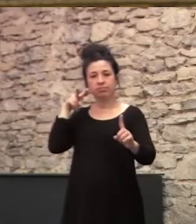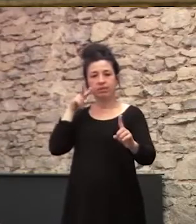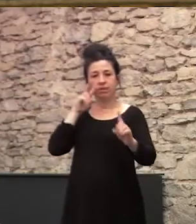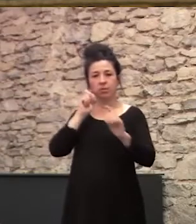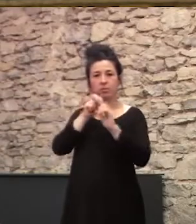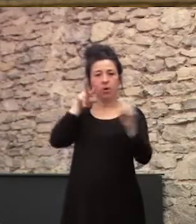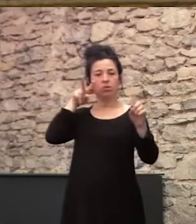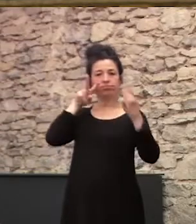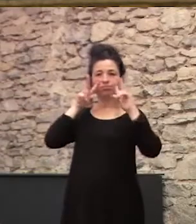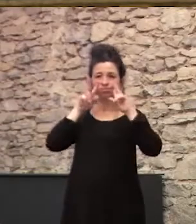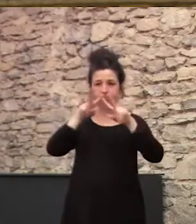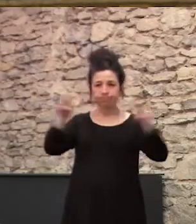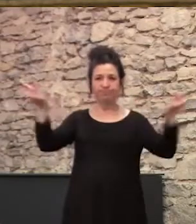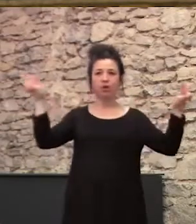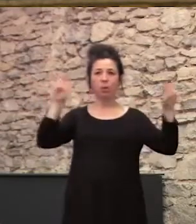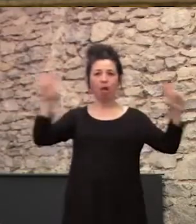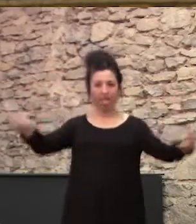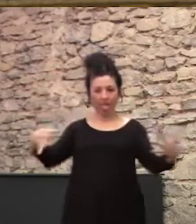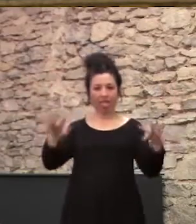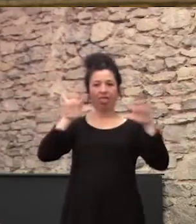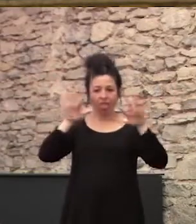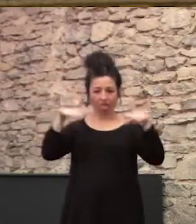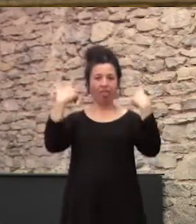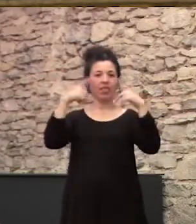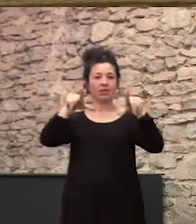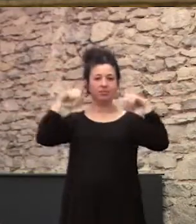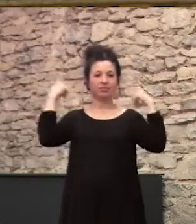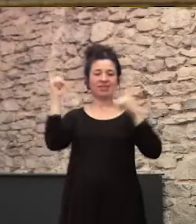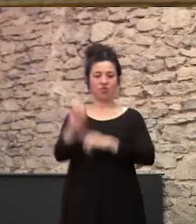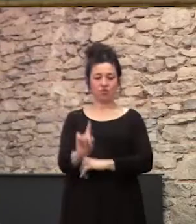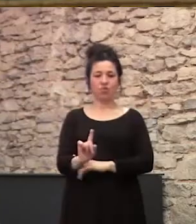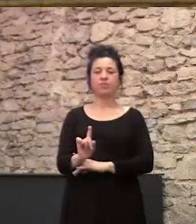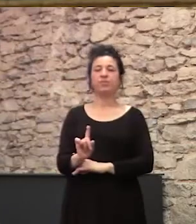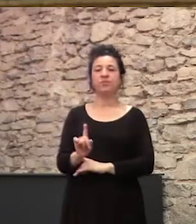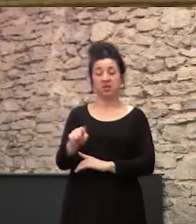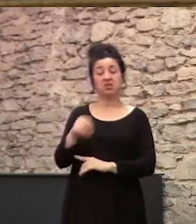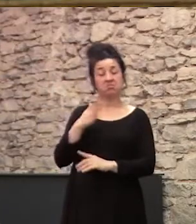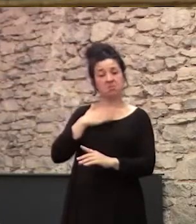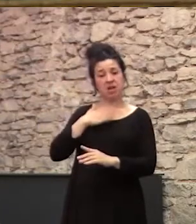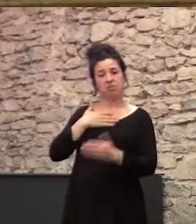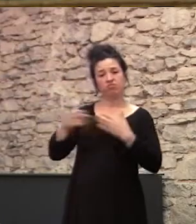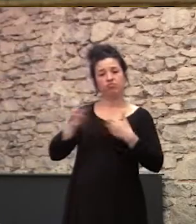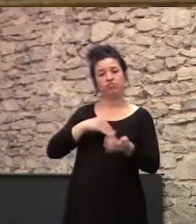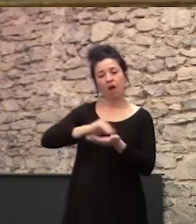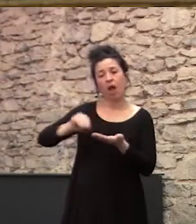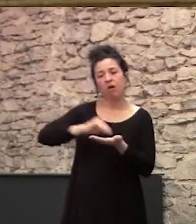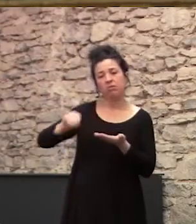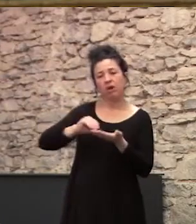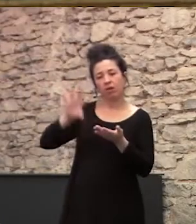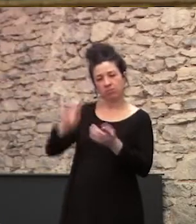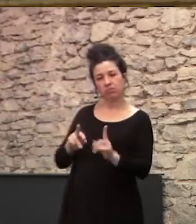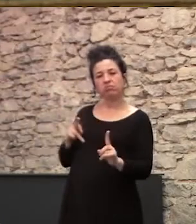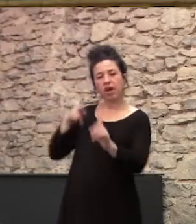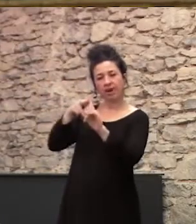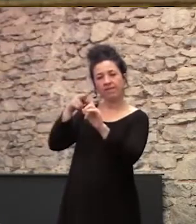zilborrari begira, ez? Orduan, adibidez, hori idazle hori bai izan da referente bat. Baina